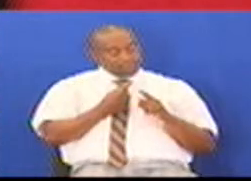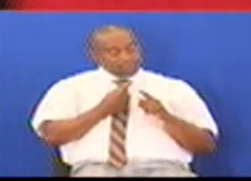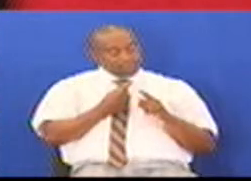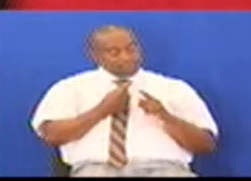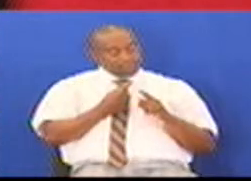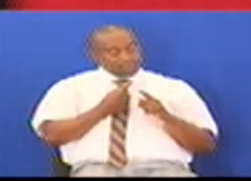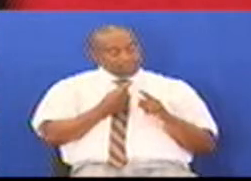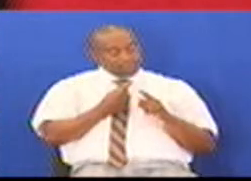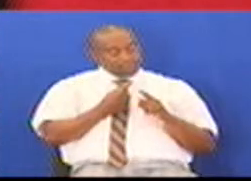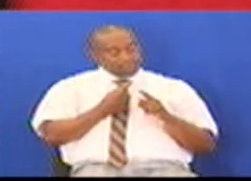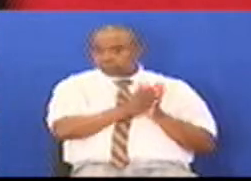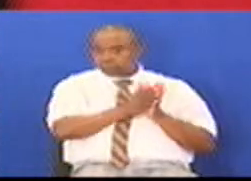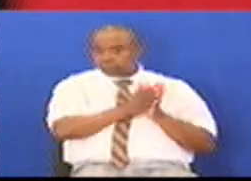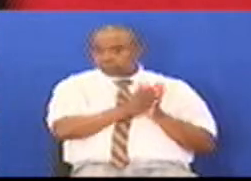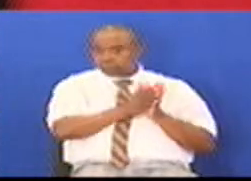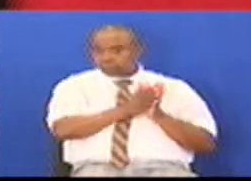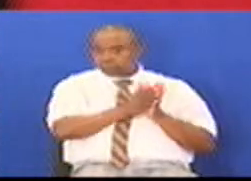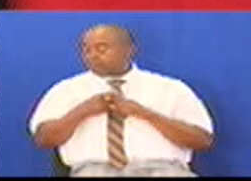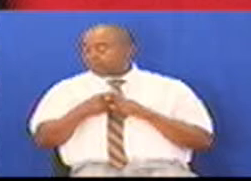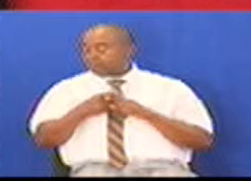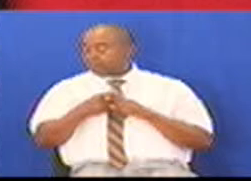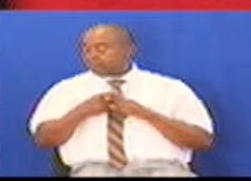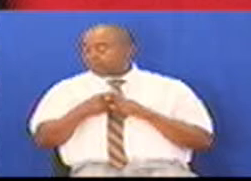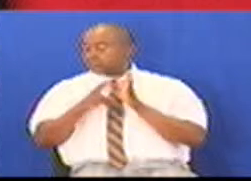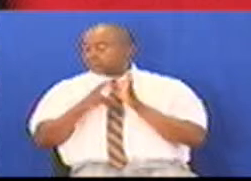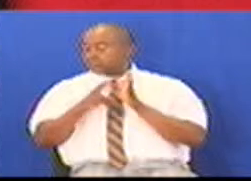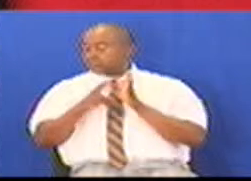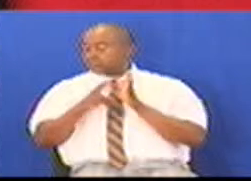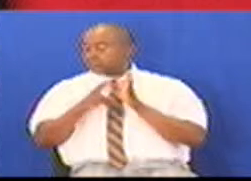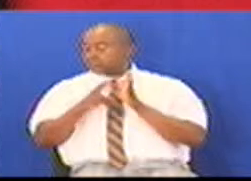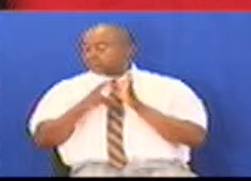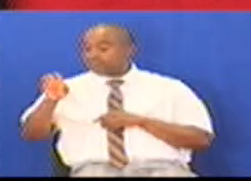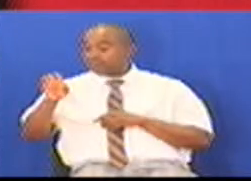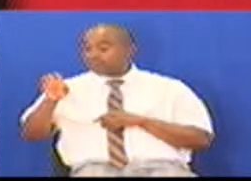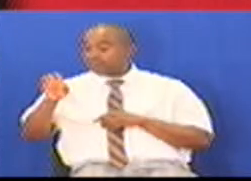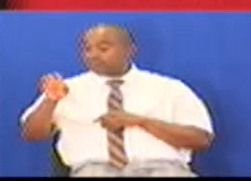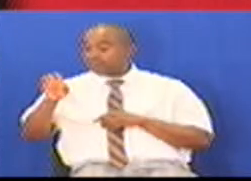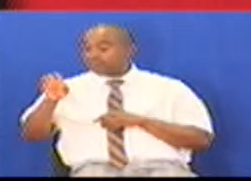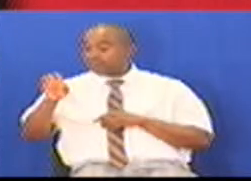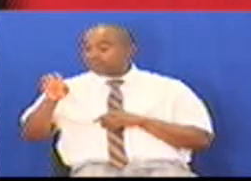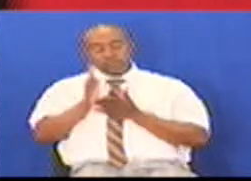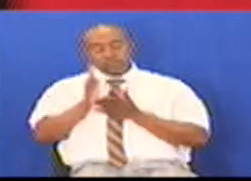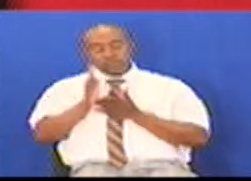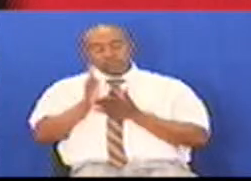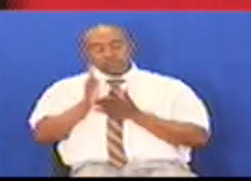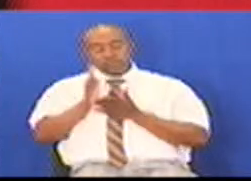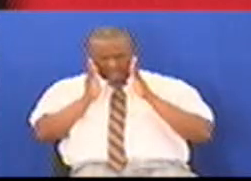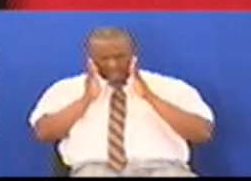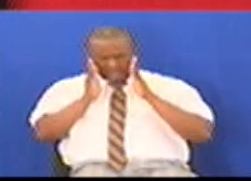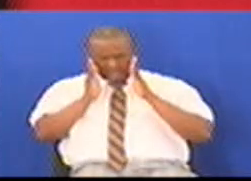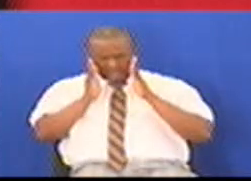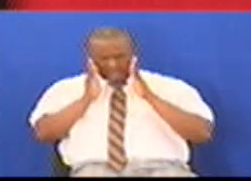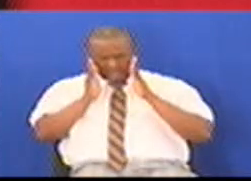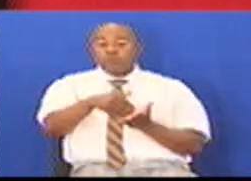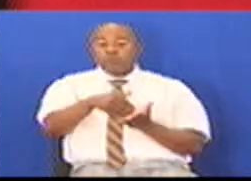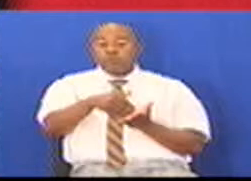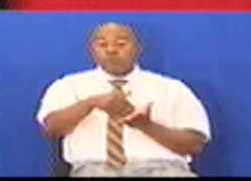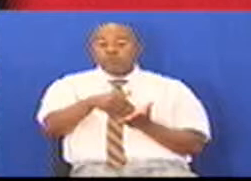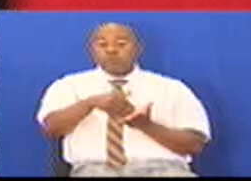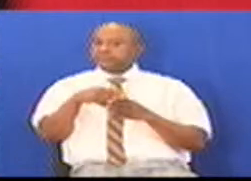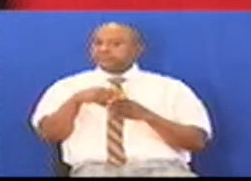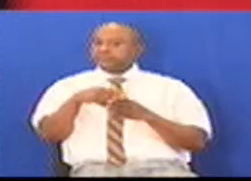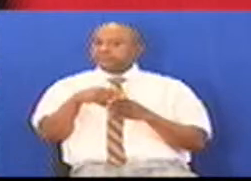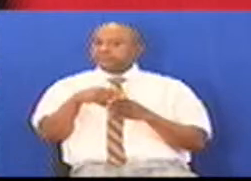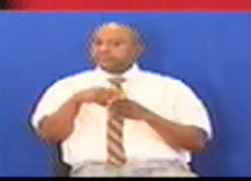ya sasa hadi shilingi 270,000 inaonyesha kwa namna gani serikali hii inawajali wanyonge, hasa wale wa kipato kidogo wanaofanya